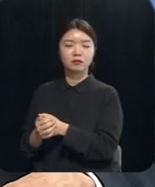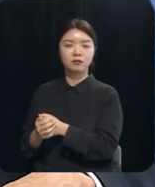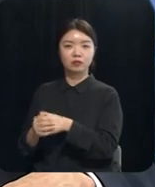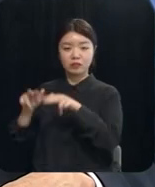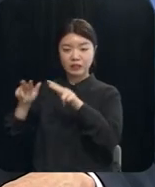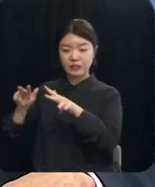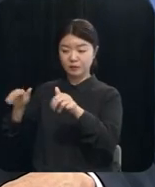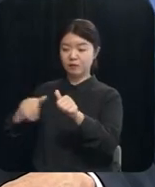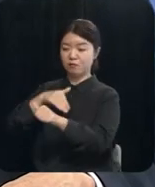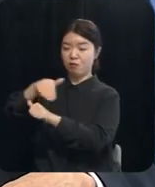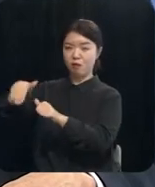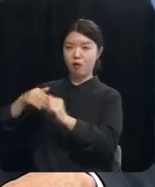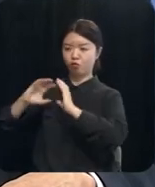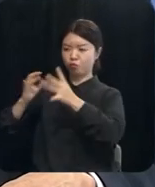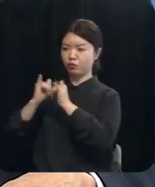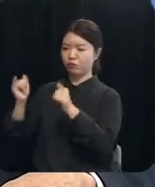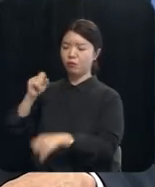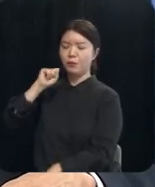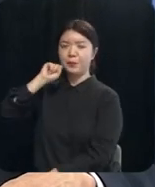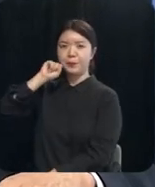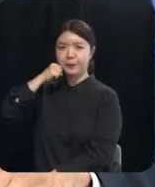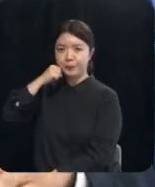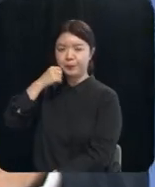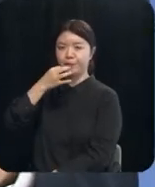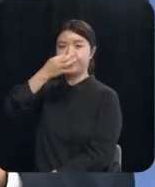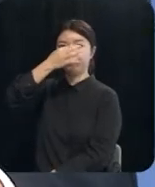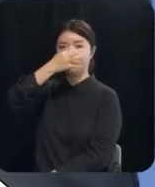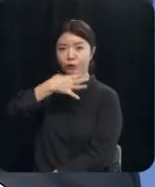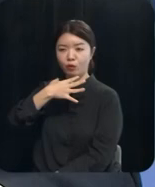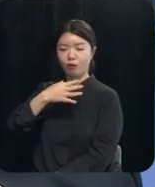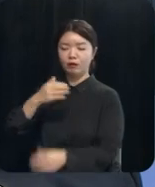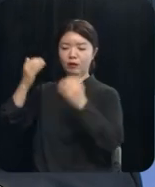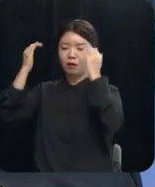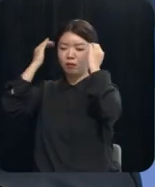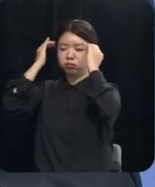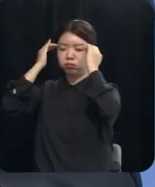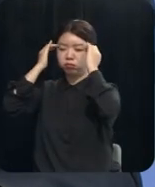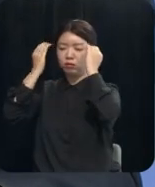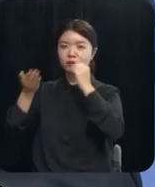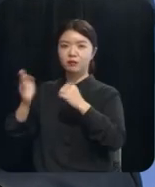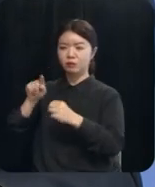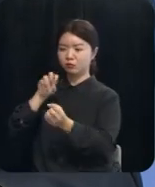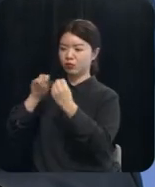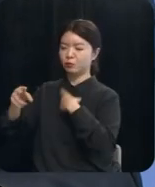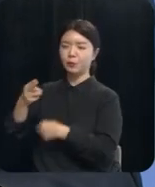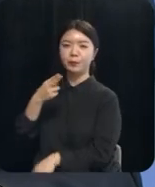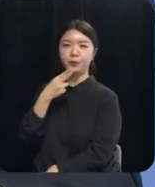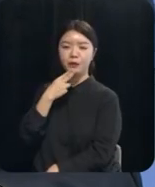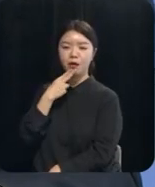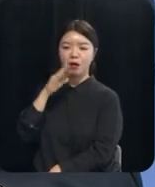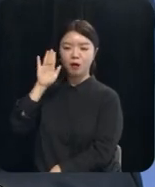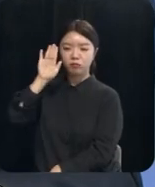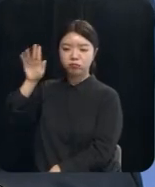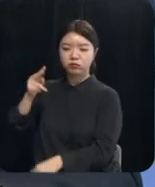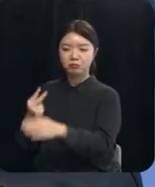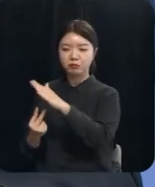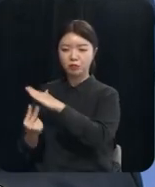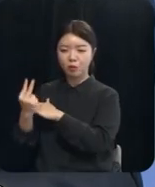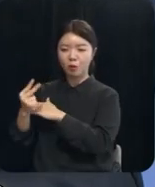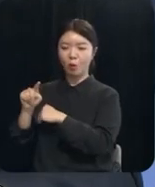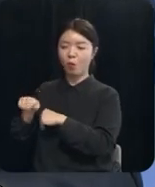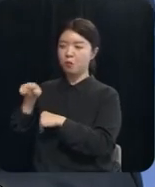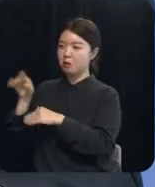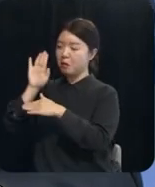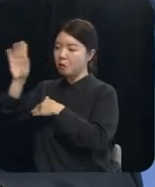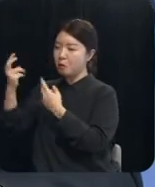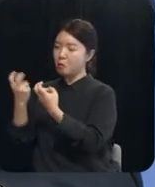지금 현실에 국민들은 어려워하고 힘들어하고 고통스러워하는데 그에 답은 없고 미래 비전은 이렇다. 미래는